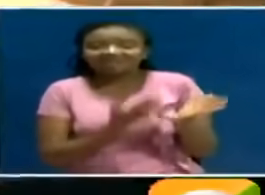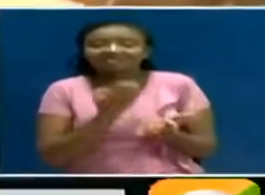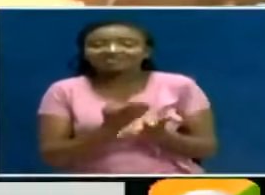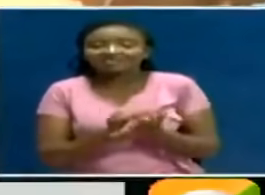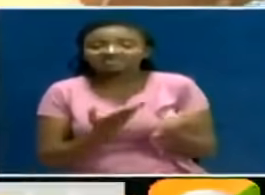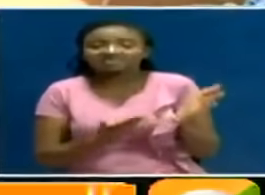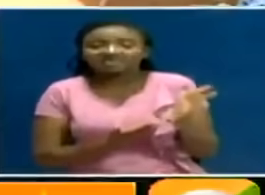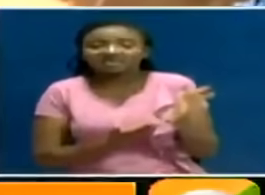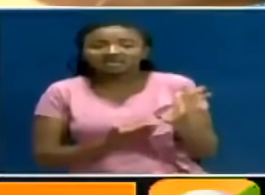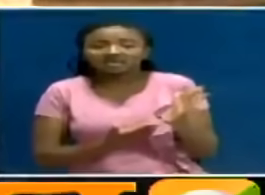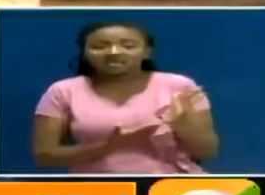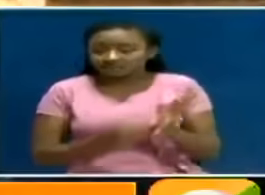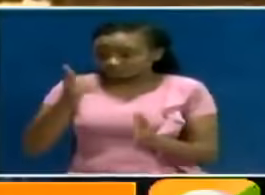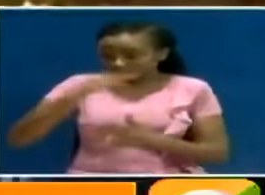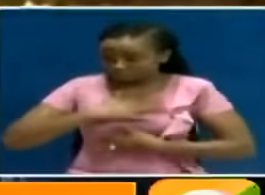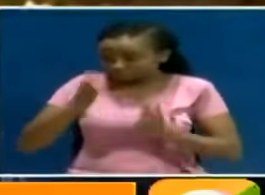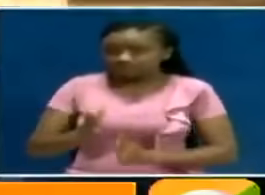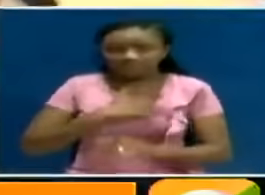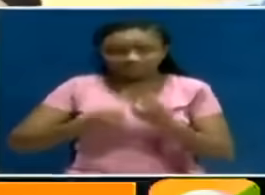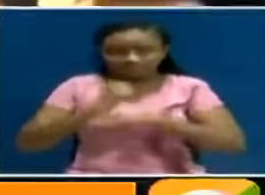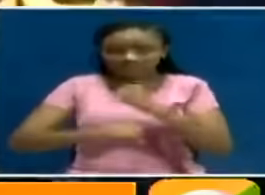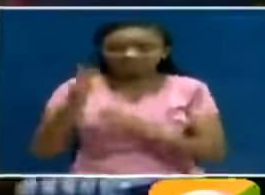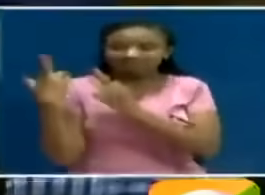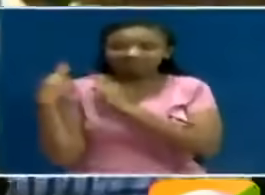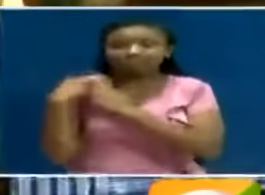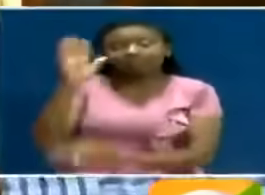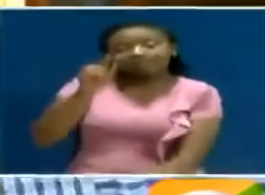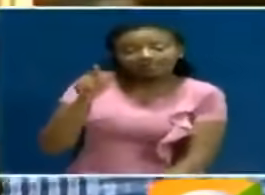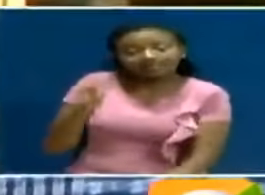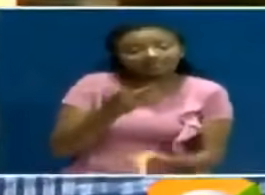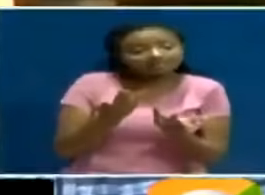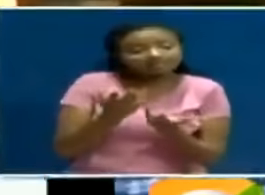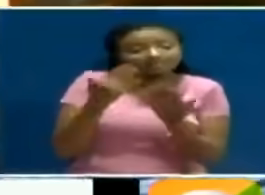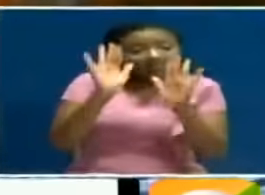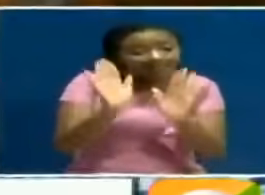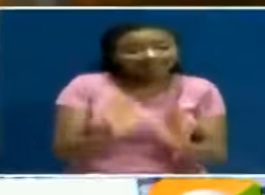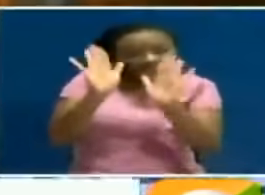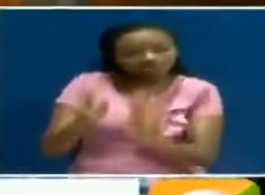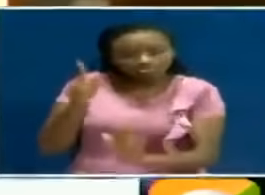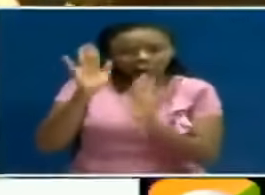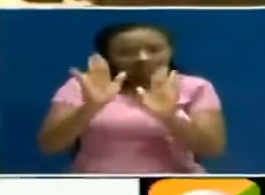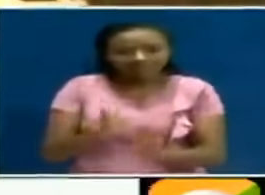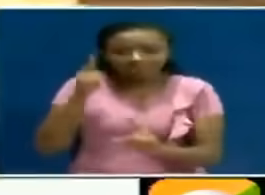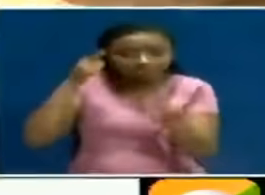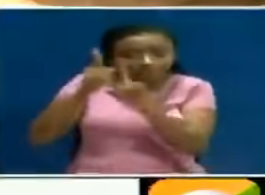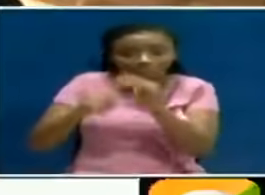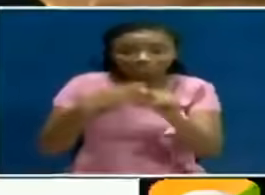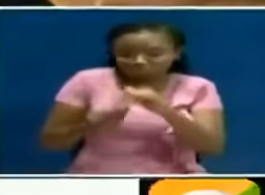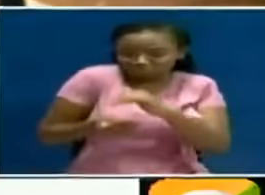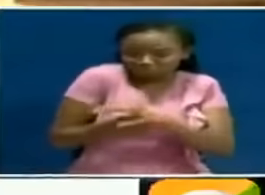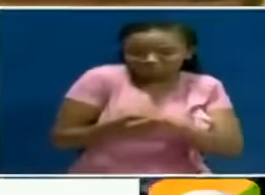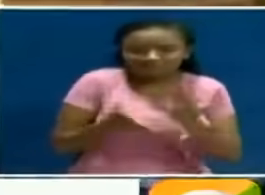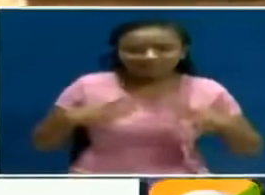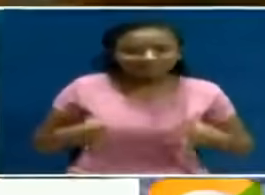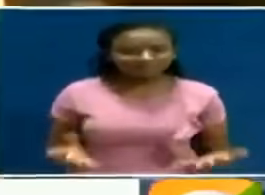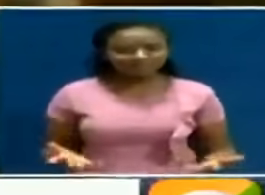hapa. Mheshimiwa, be responsible. Be responsible. Is this your campaign material? Don't bribe voters here. We are here to protect ODM